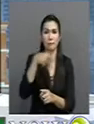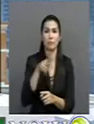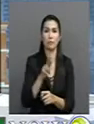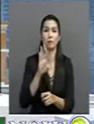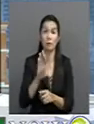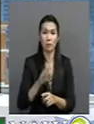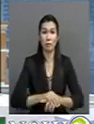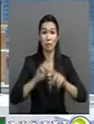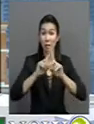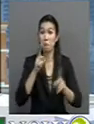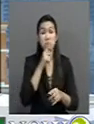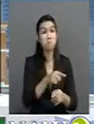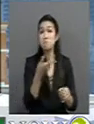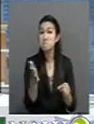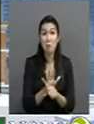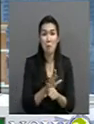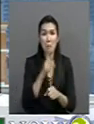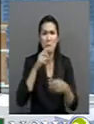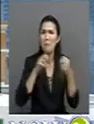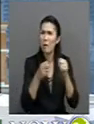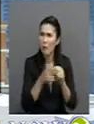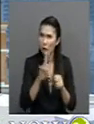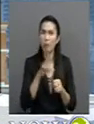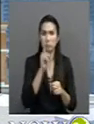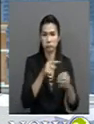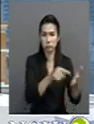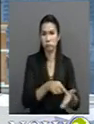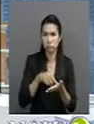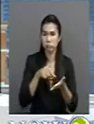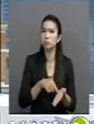แต่ถ้าเกิดไม่เพียงพอหรือว่าไปติดขัดตรงไหนก็ต้องเสนอเข้าสู่ที่ประชุมครบ.ด้วย